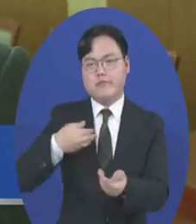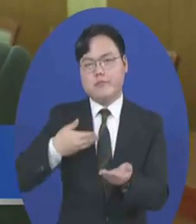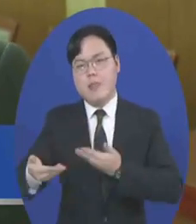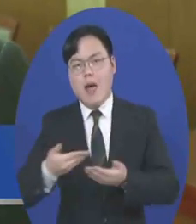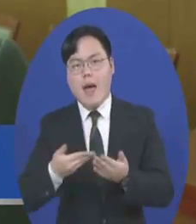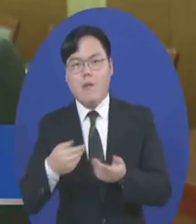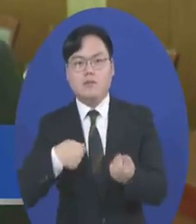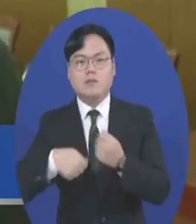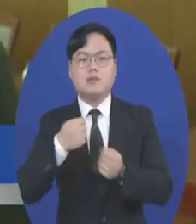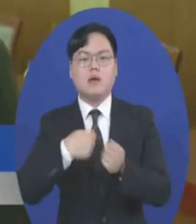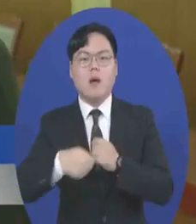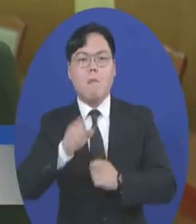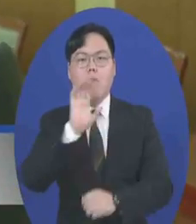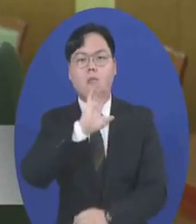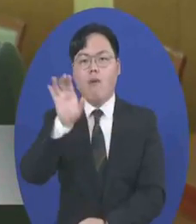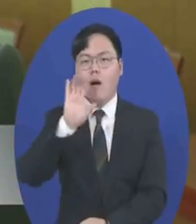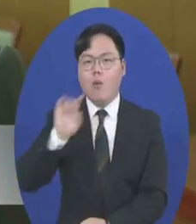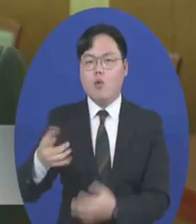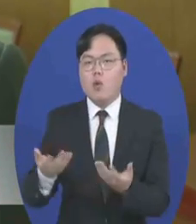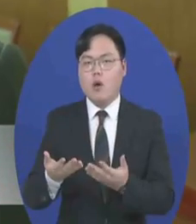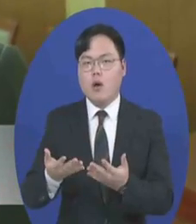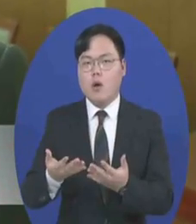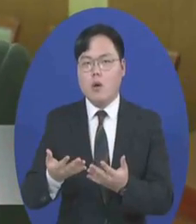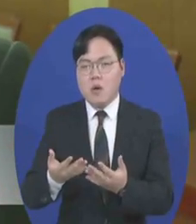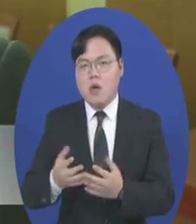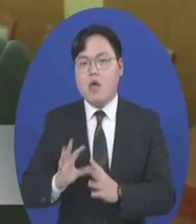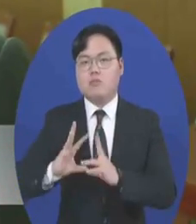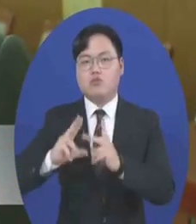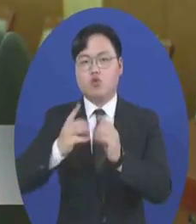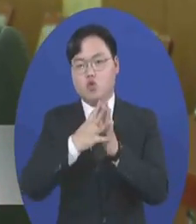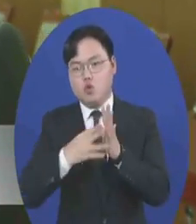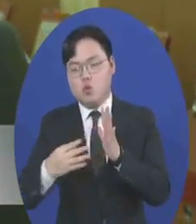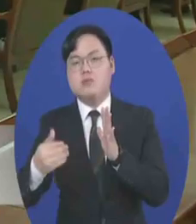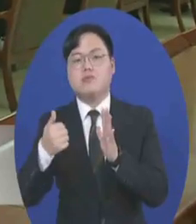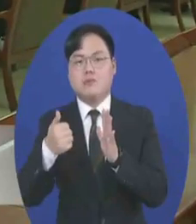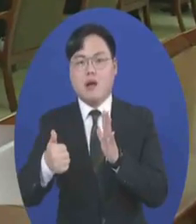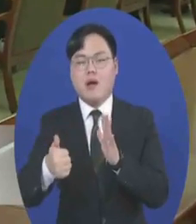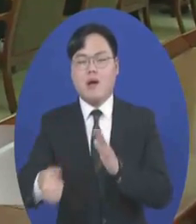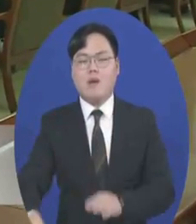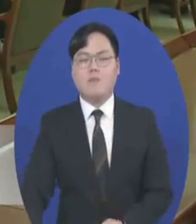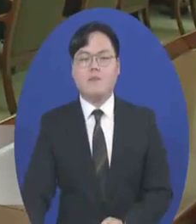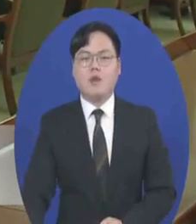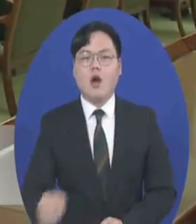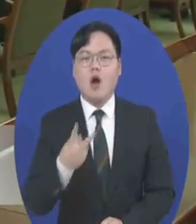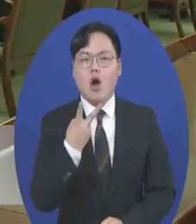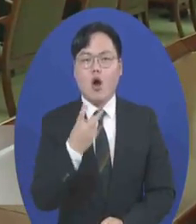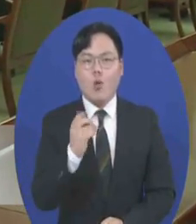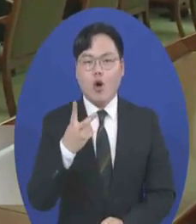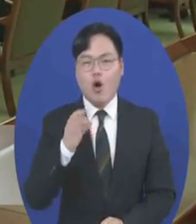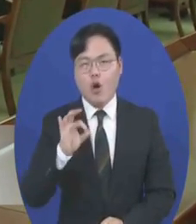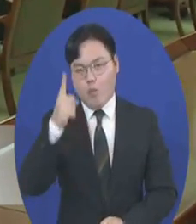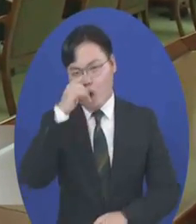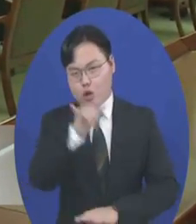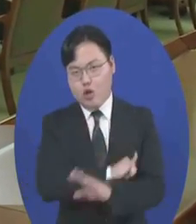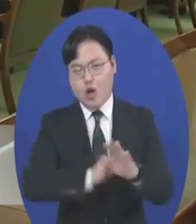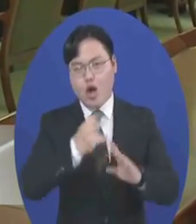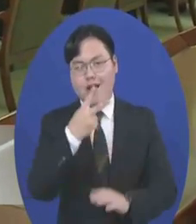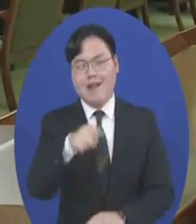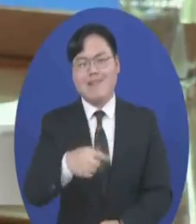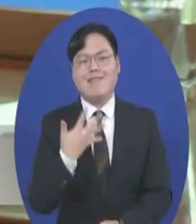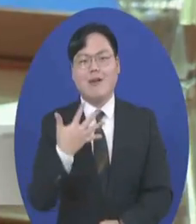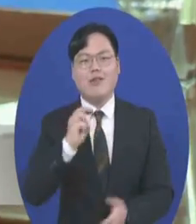түншлэл, олон улсын хөрөнгө оруулалтын компаниудад ч эргээр нөлөөлнө гэж найдаж байна. 2020 онд манай улсад